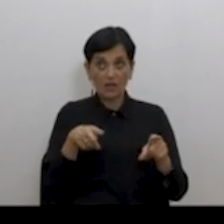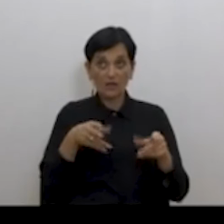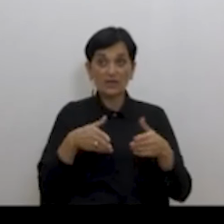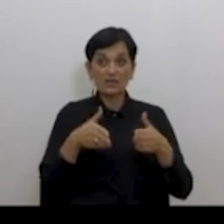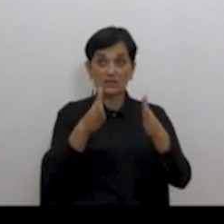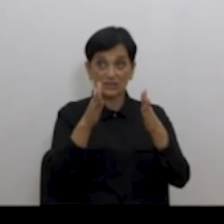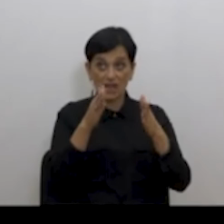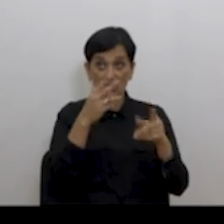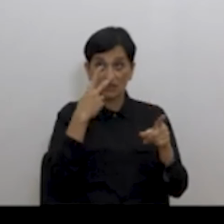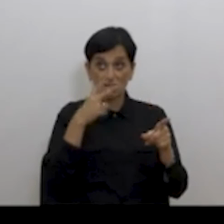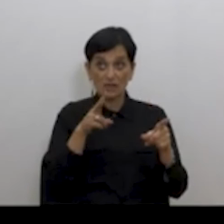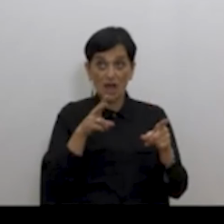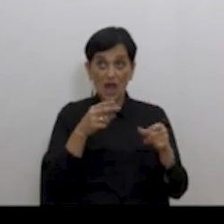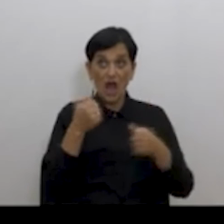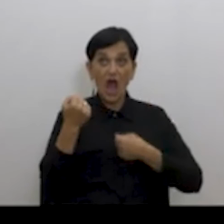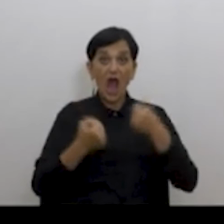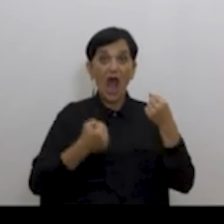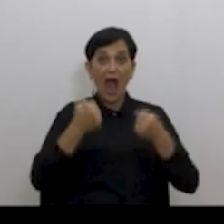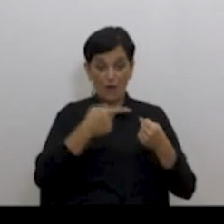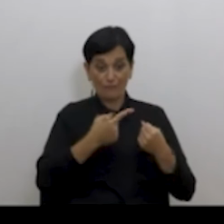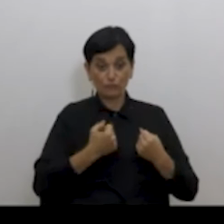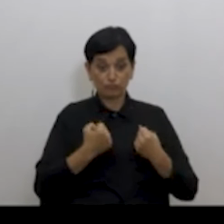გზა ნახეთ ავტომობილი